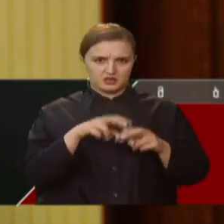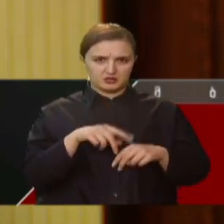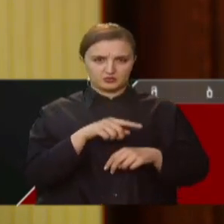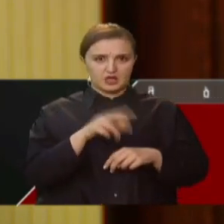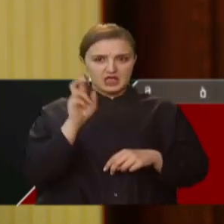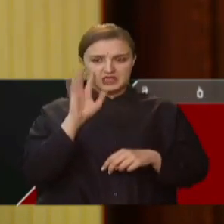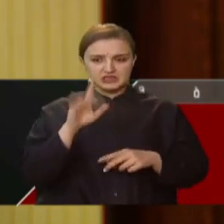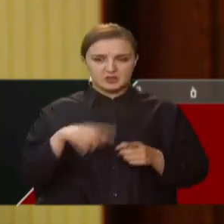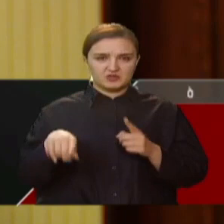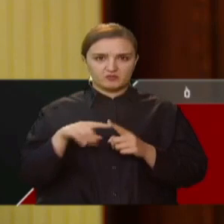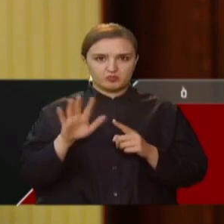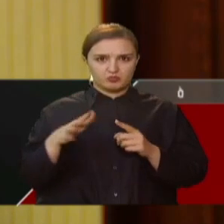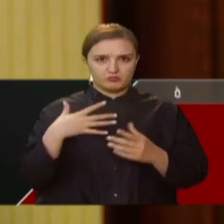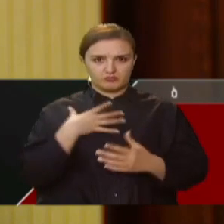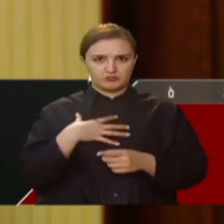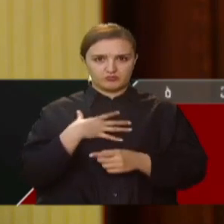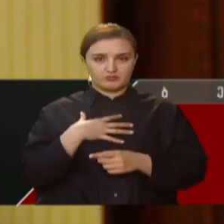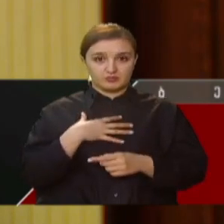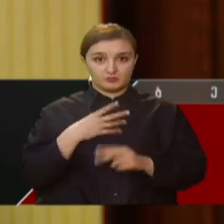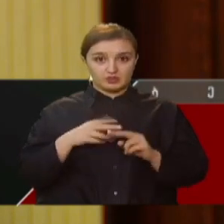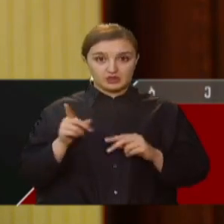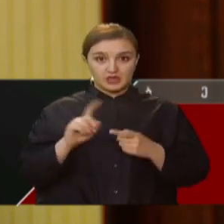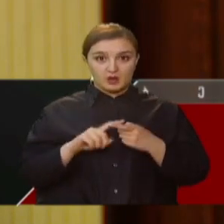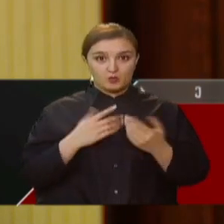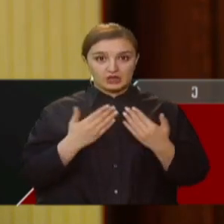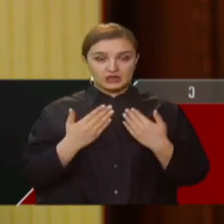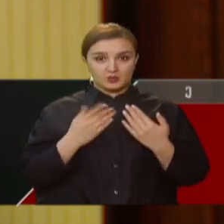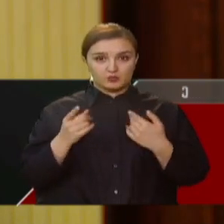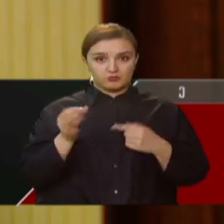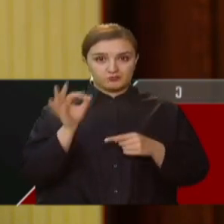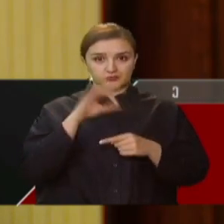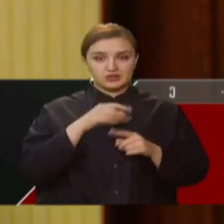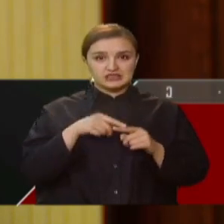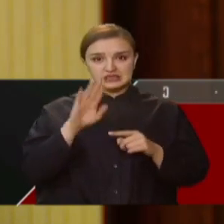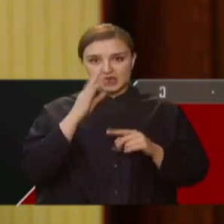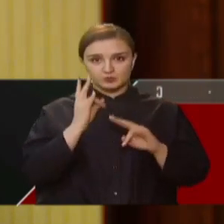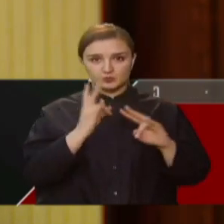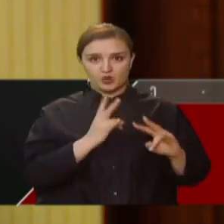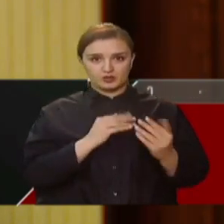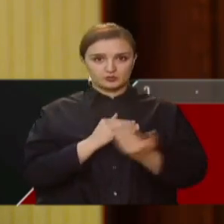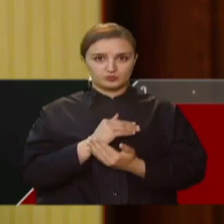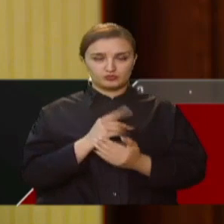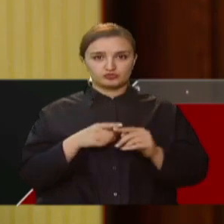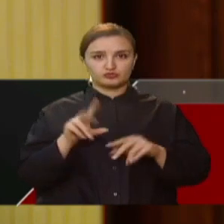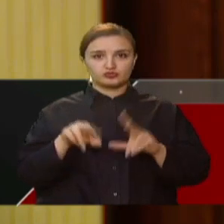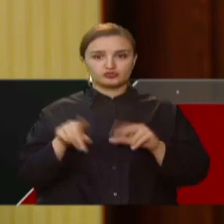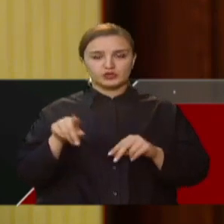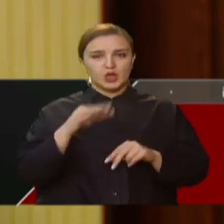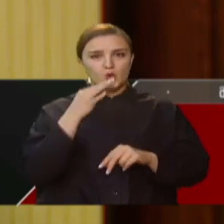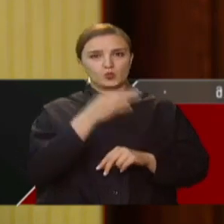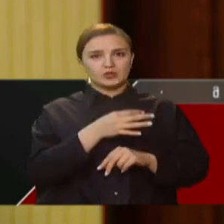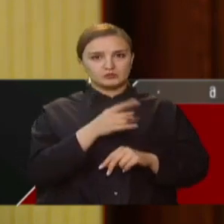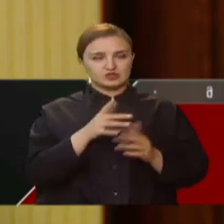arasamtavrobobma ikitkhono, ai es damokidebuleba da me amas vezakhi, sakhamtsipo ghalats, anu shen praktikulat Ubnebi,